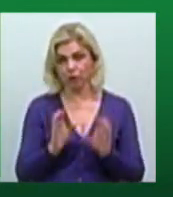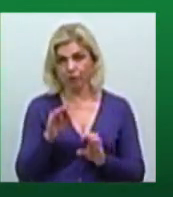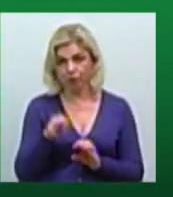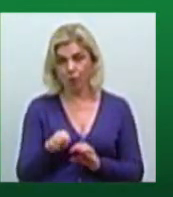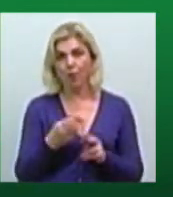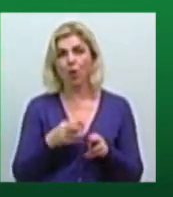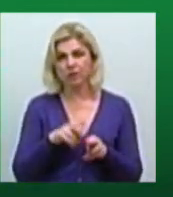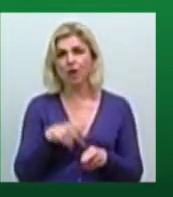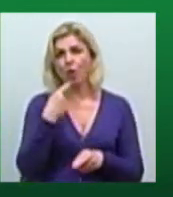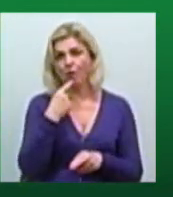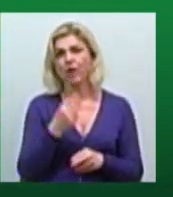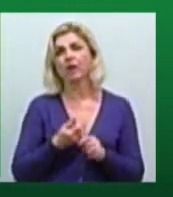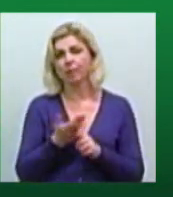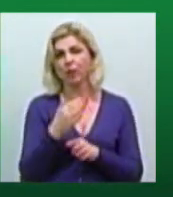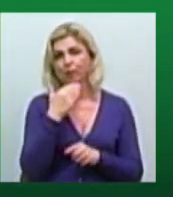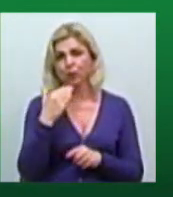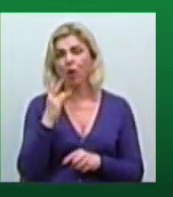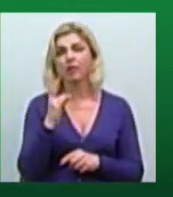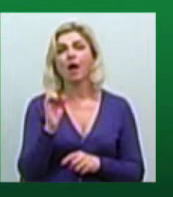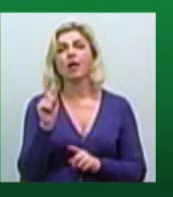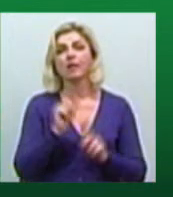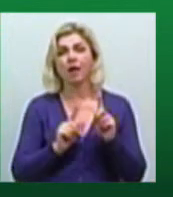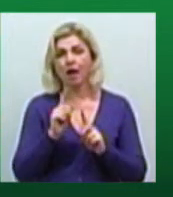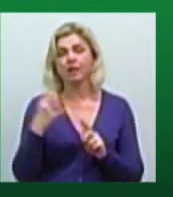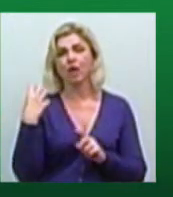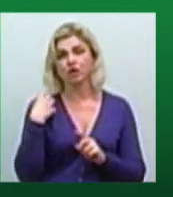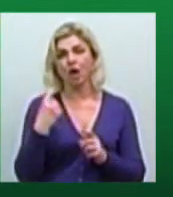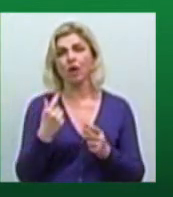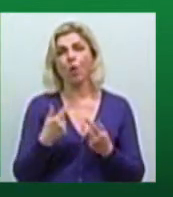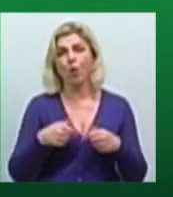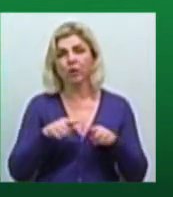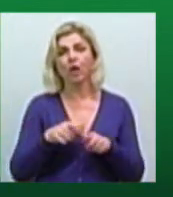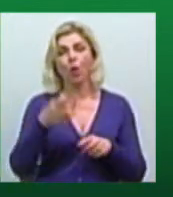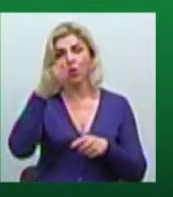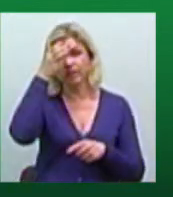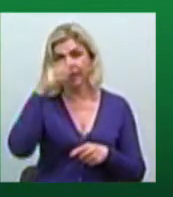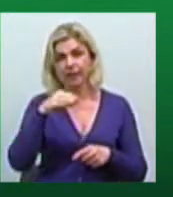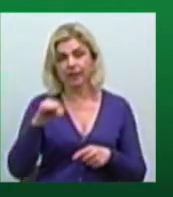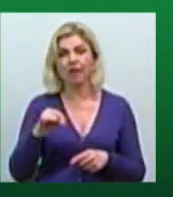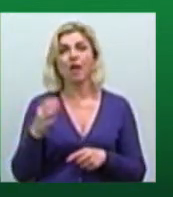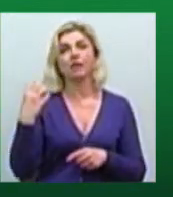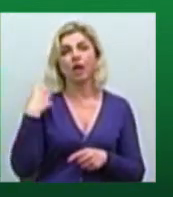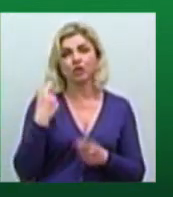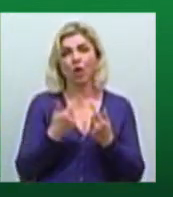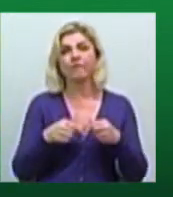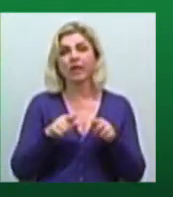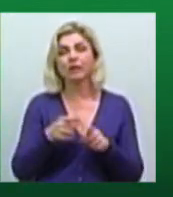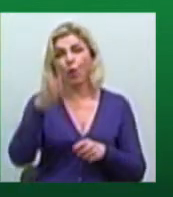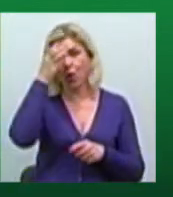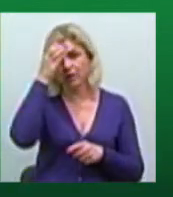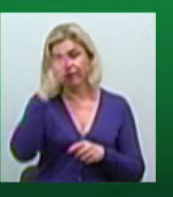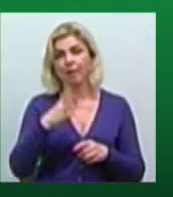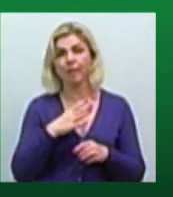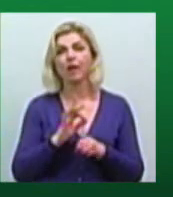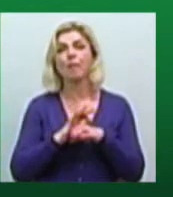говорилося неоднократно і на нарадах начальникам відділів освіти. Начальники відділів освіти відповідно проводили наради